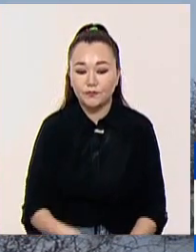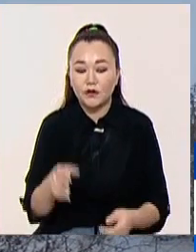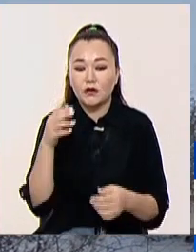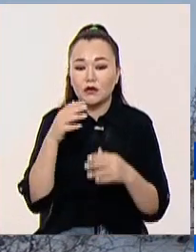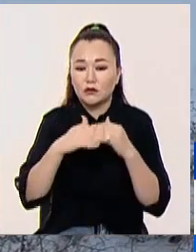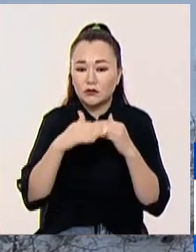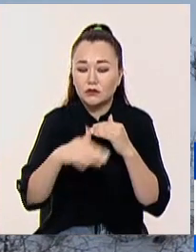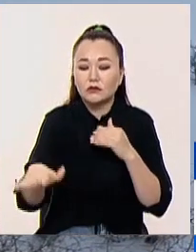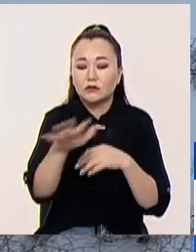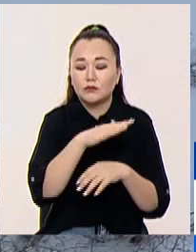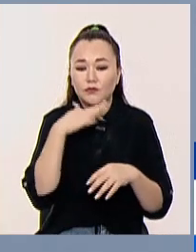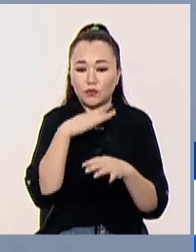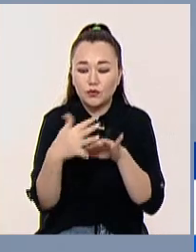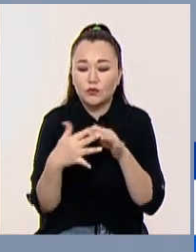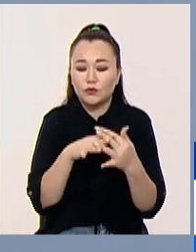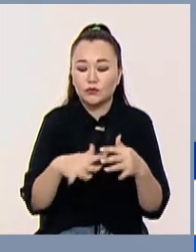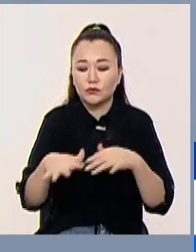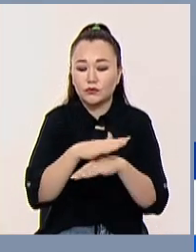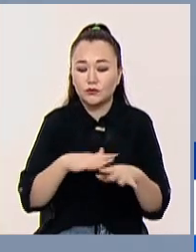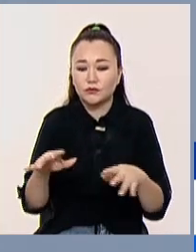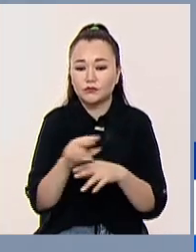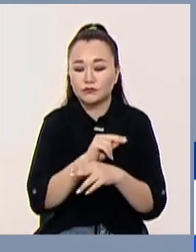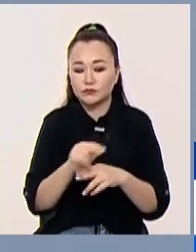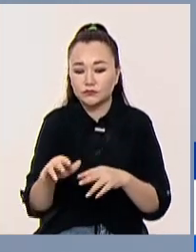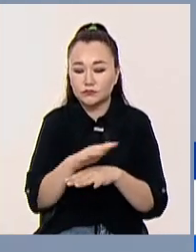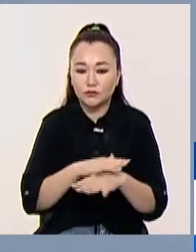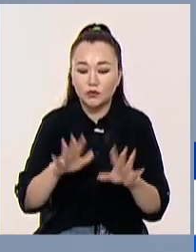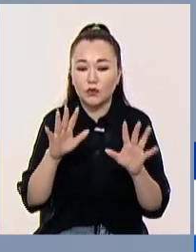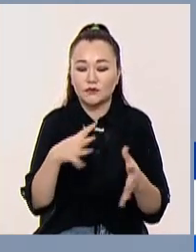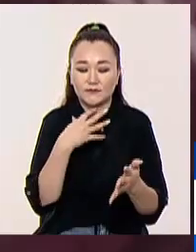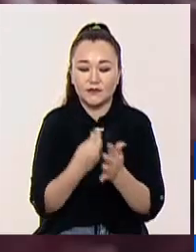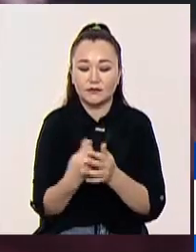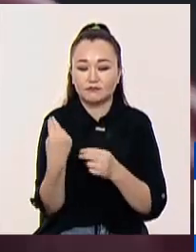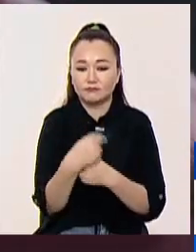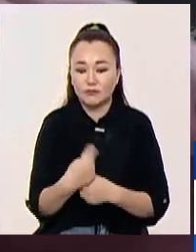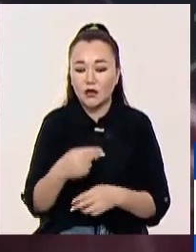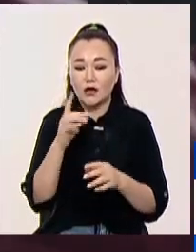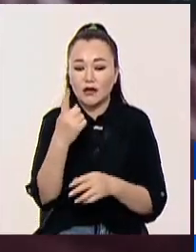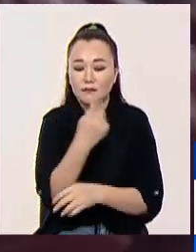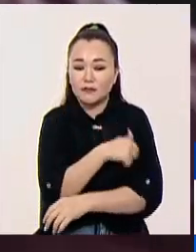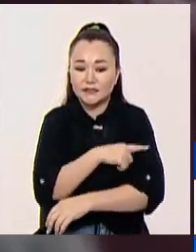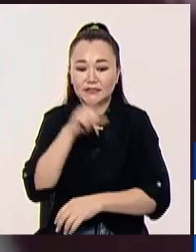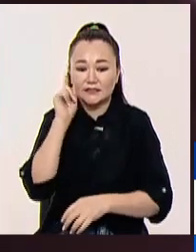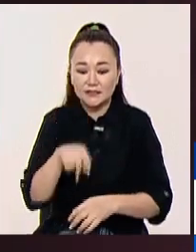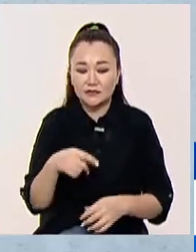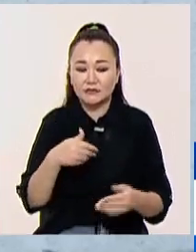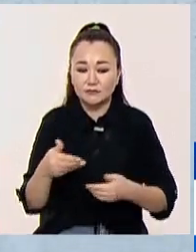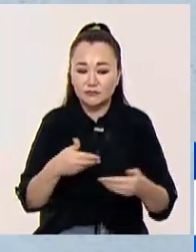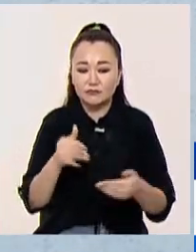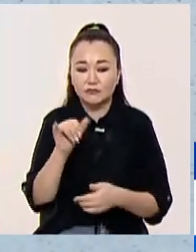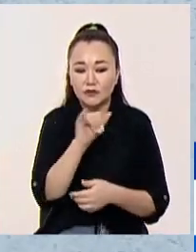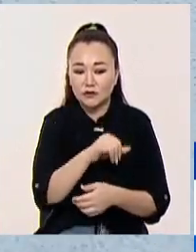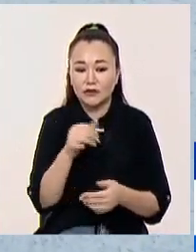Көкдала елді мекеніндегі ел көбіне халық емімен емделеді. Жедел жәрдем жоқ болғандықтан жалғыз медицинадан хабары бар жан жаяулатып бәріне